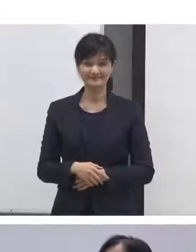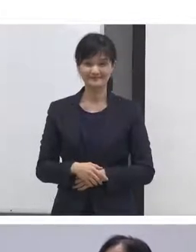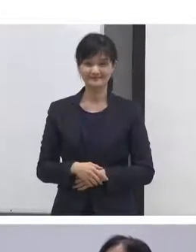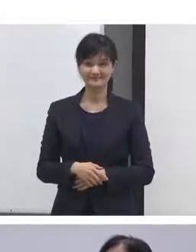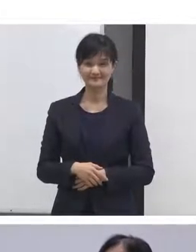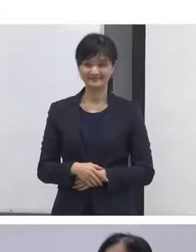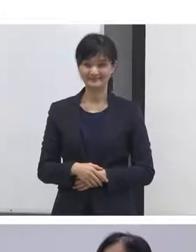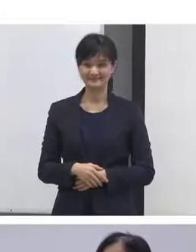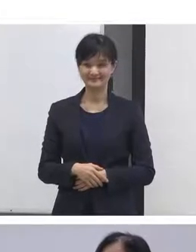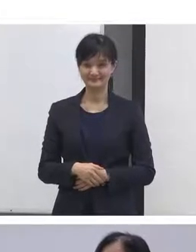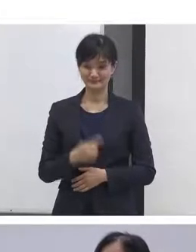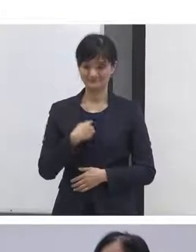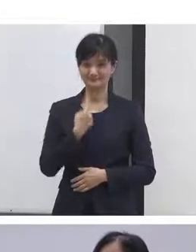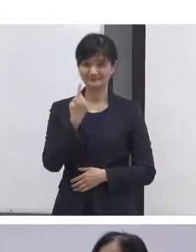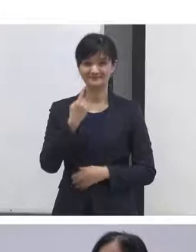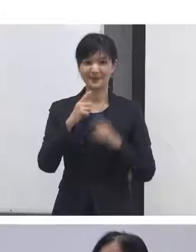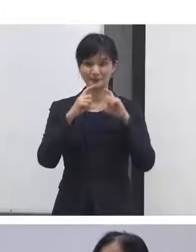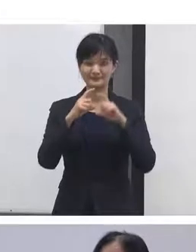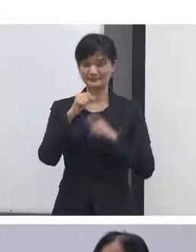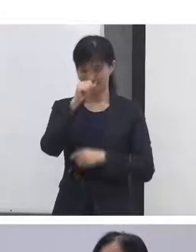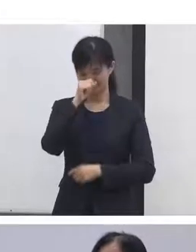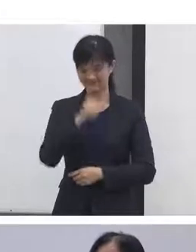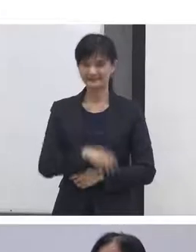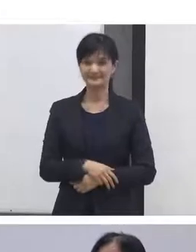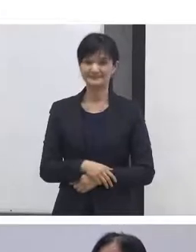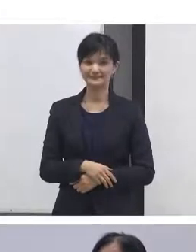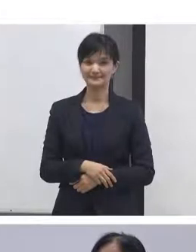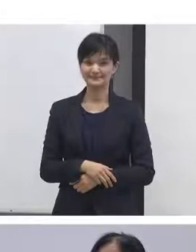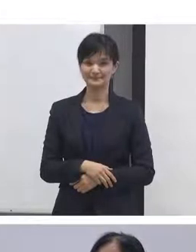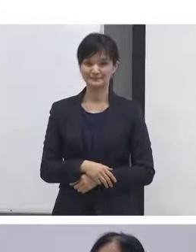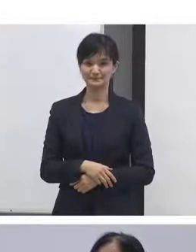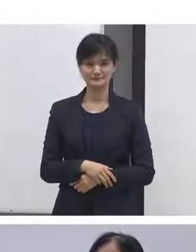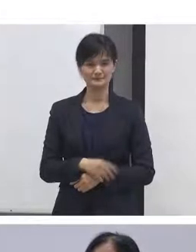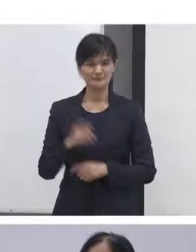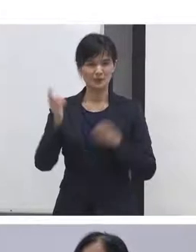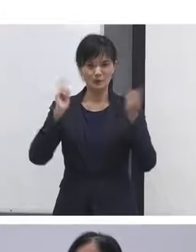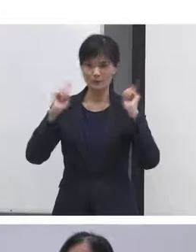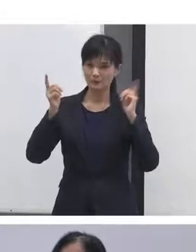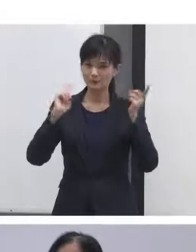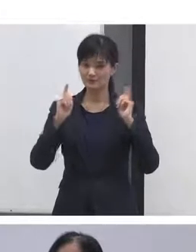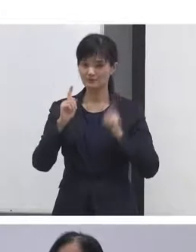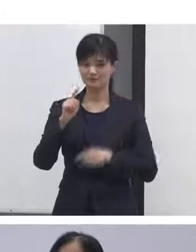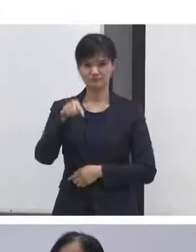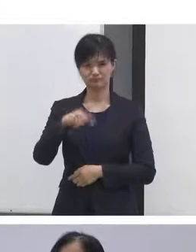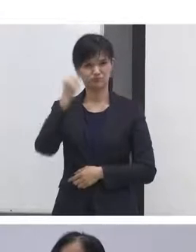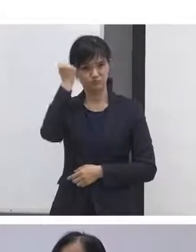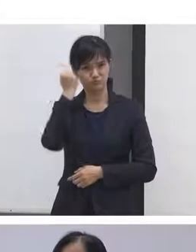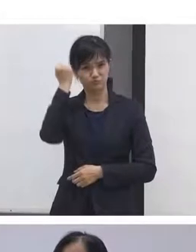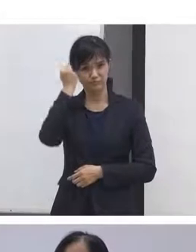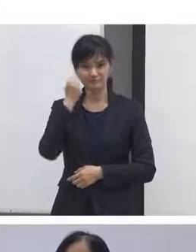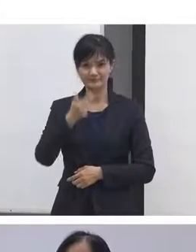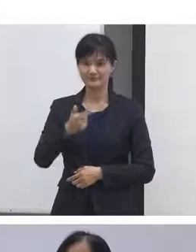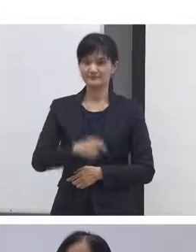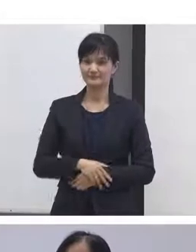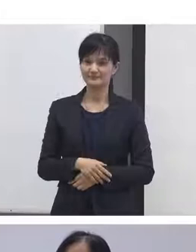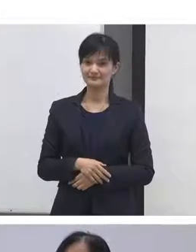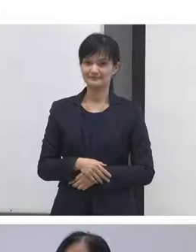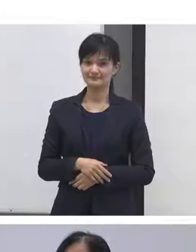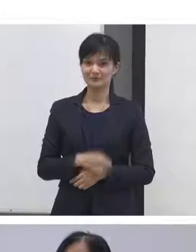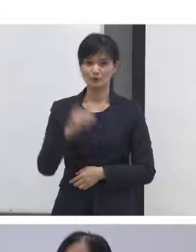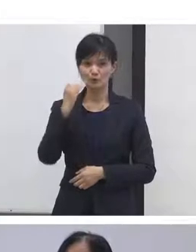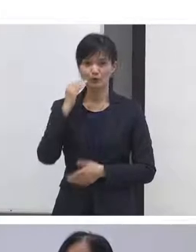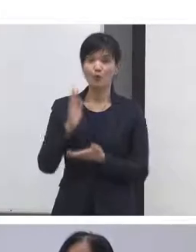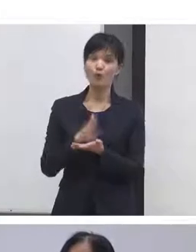对啊，有点解题了。那个玩得起哦，我不知道怎么玩，这个还蛮痛苦的。一般想玩不太会来玩这